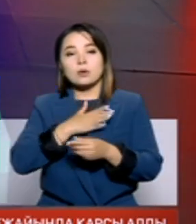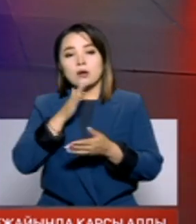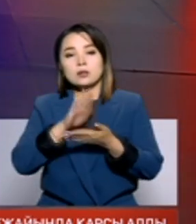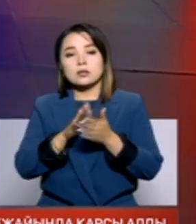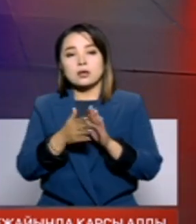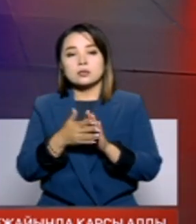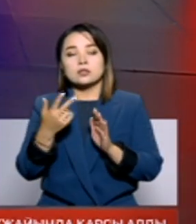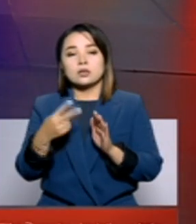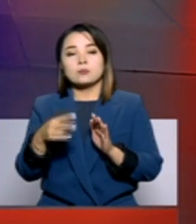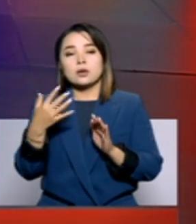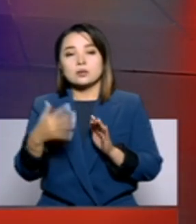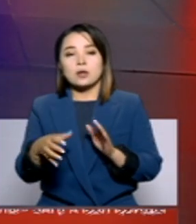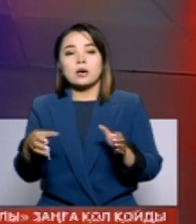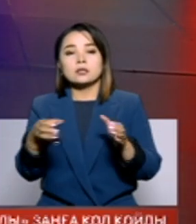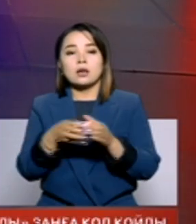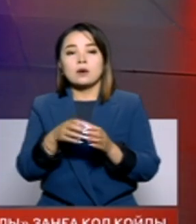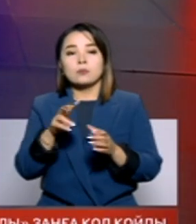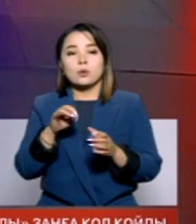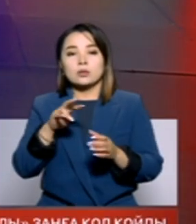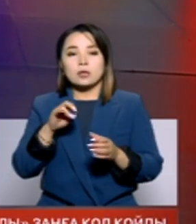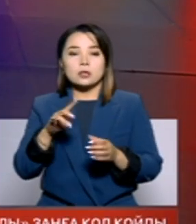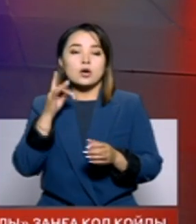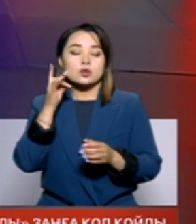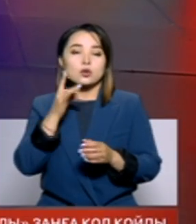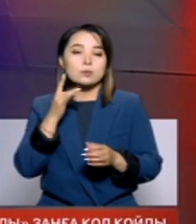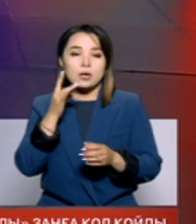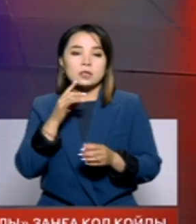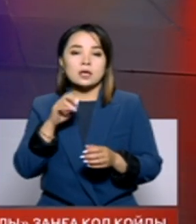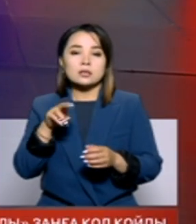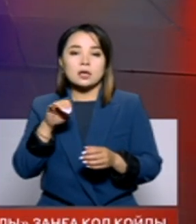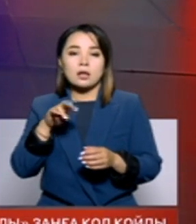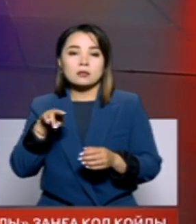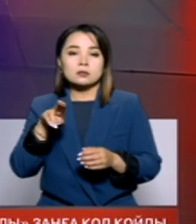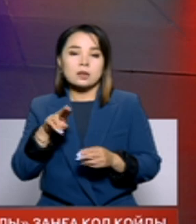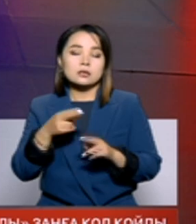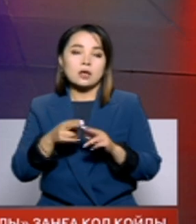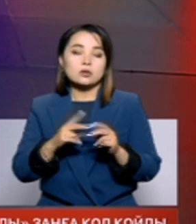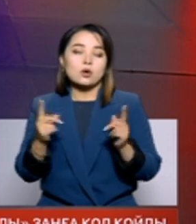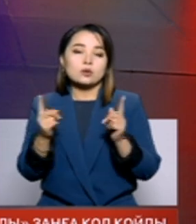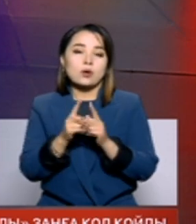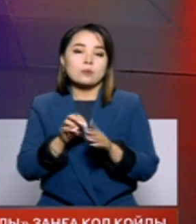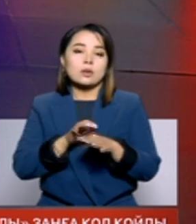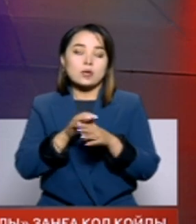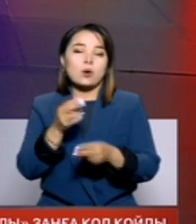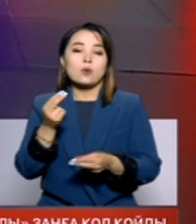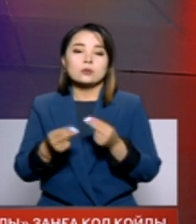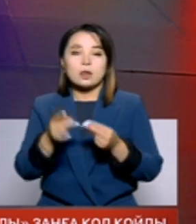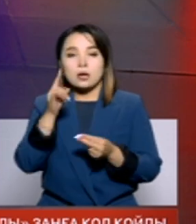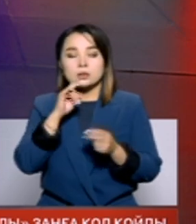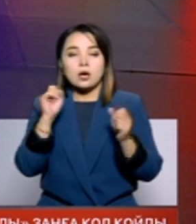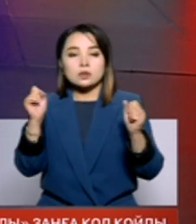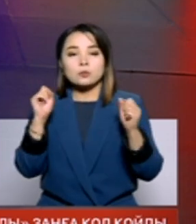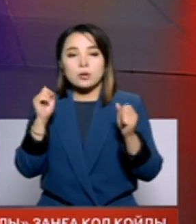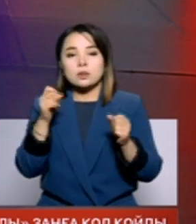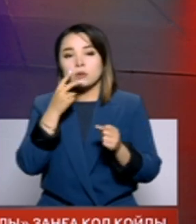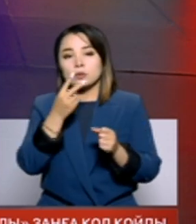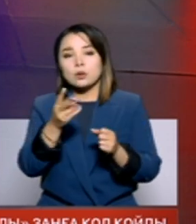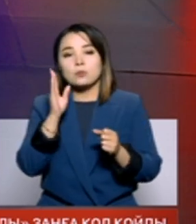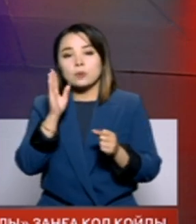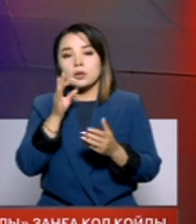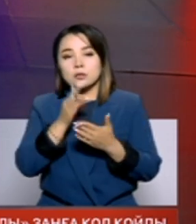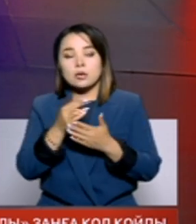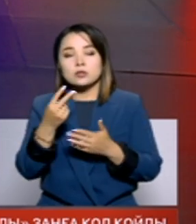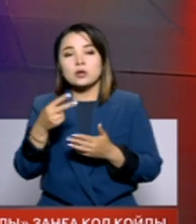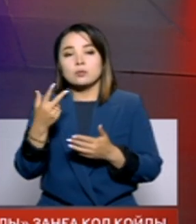уақытпен 20:50-де Арена Мюнхен алаңында Румыния мен Нидерланд құрамалары кездеседі. Бұл ойынды Қазспорт телеарнасынан көре аласыз.